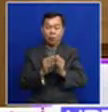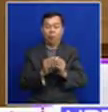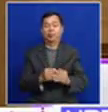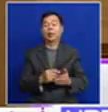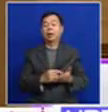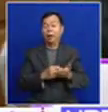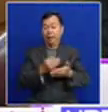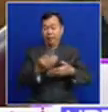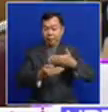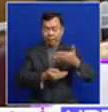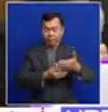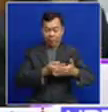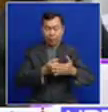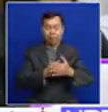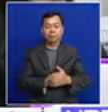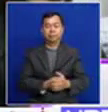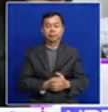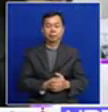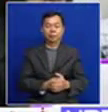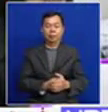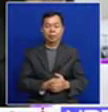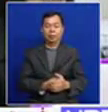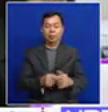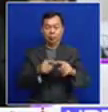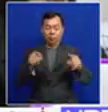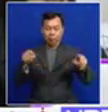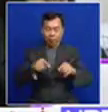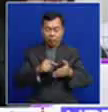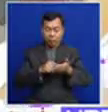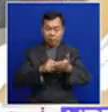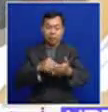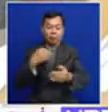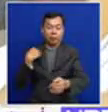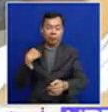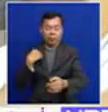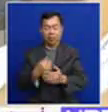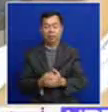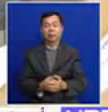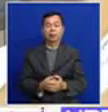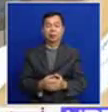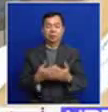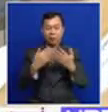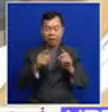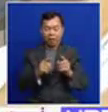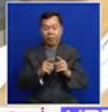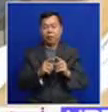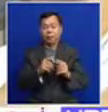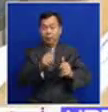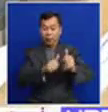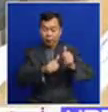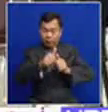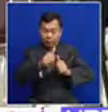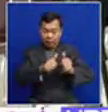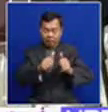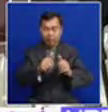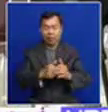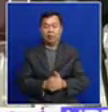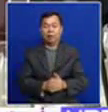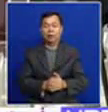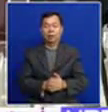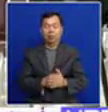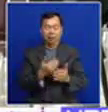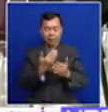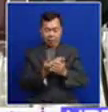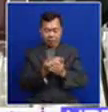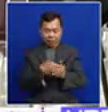เสนอราคา25รายมีผู้เสนอราคาสูงสุดจำนวน12รายรวมประมาณข้าวเท่ากับจำนวนทั้งหมดที่เปิด